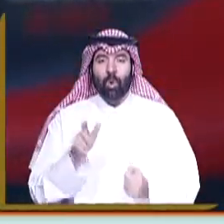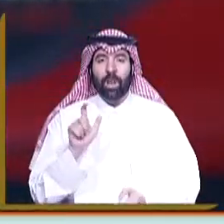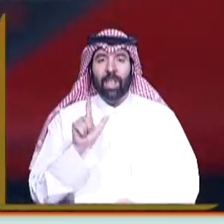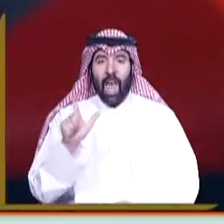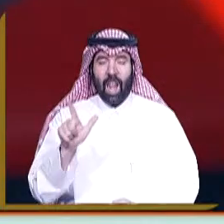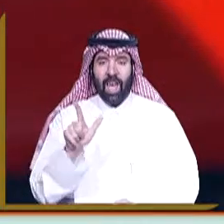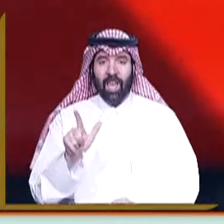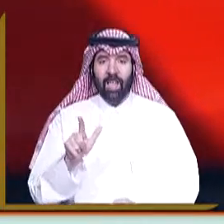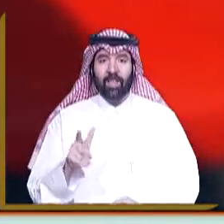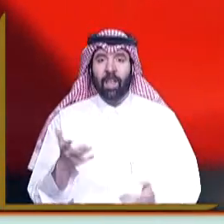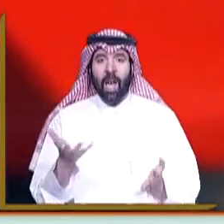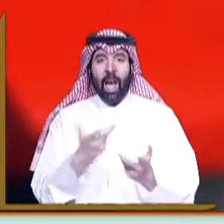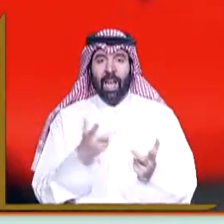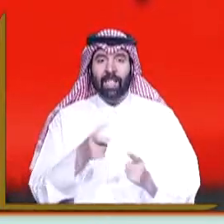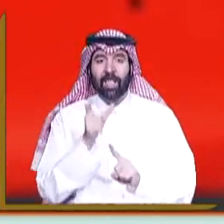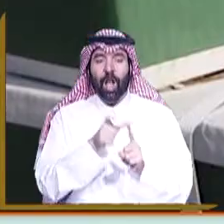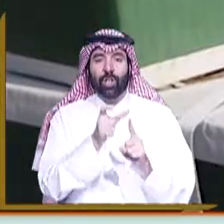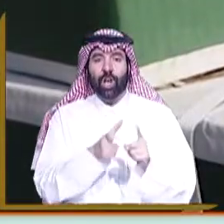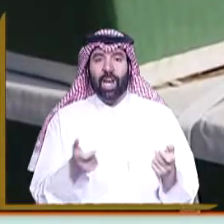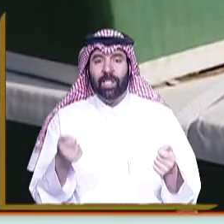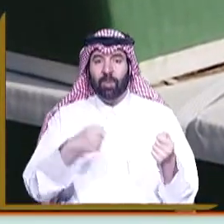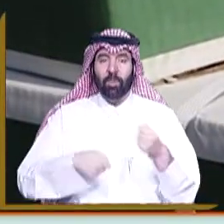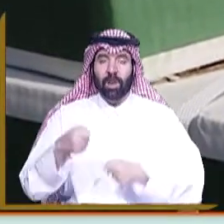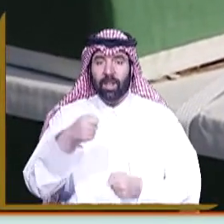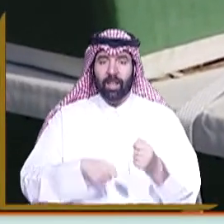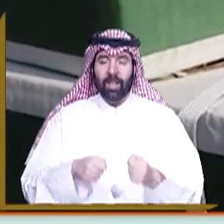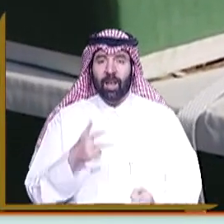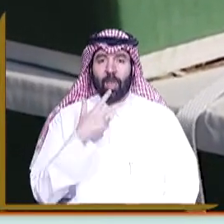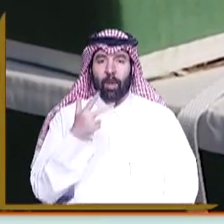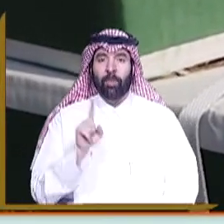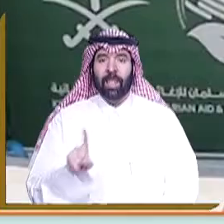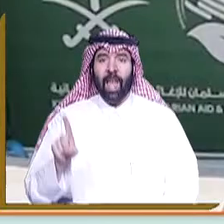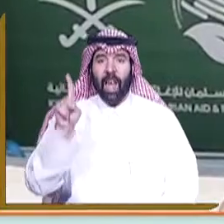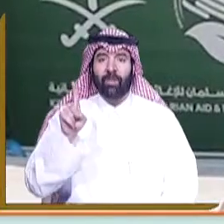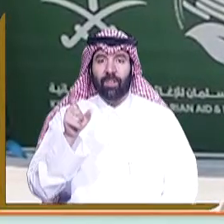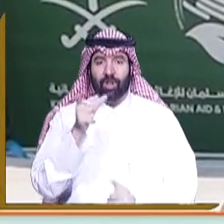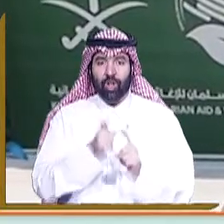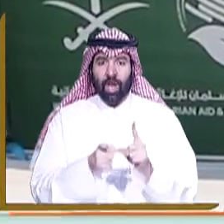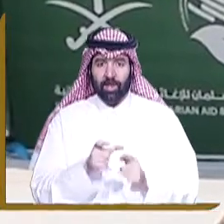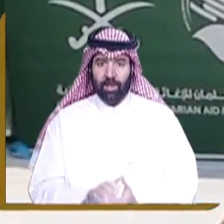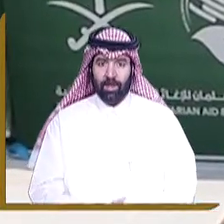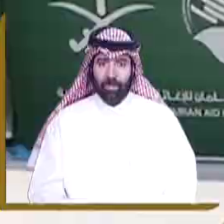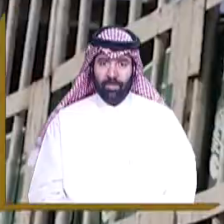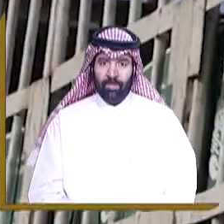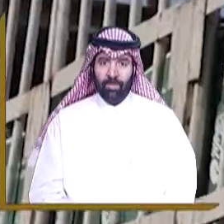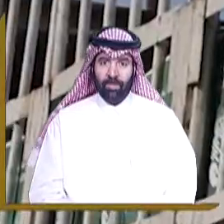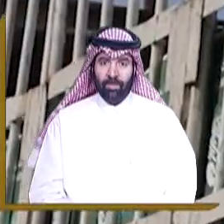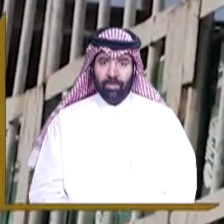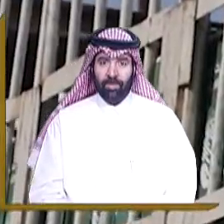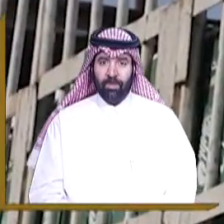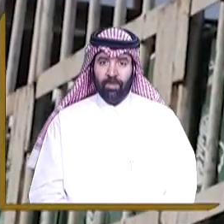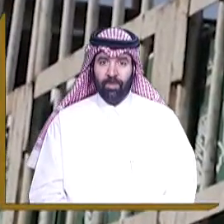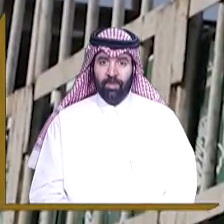فيما تجاوز عدد المتبرعين 879 ألف متبرع.